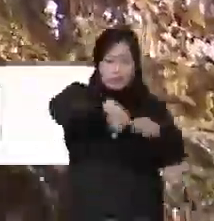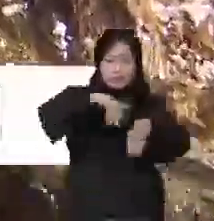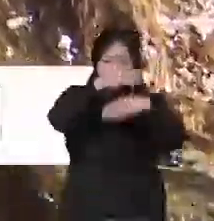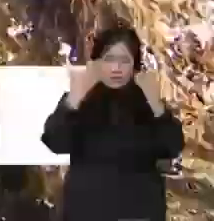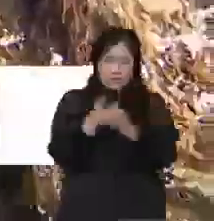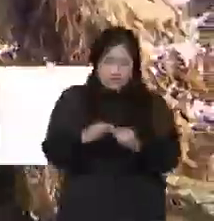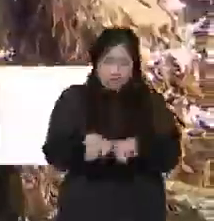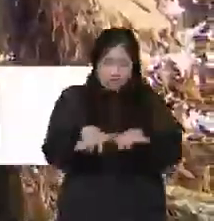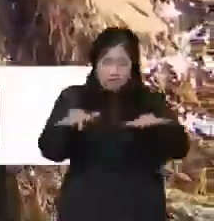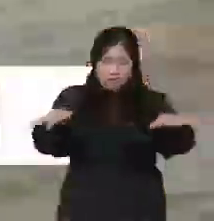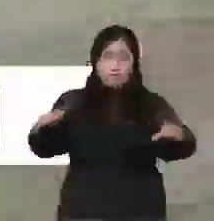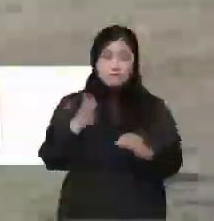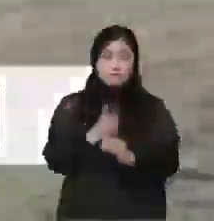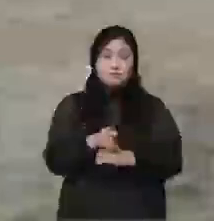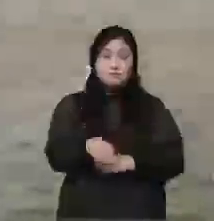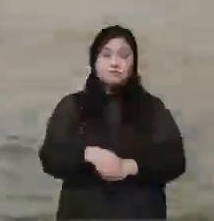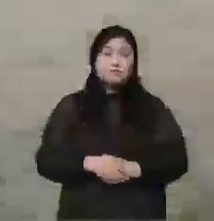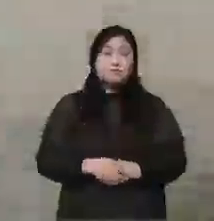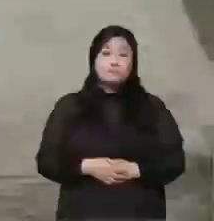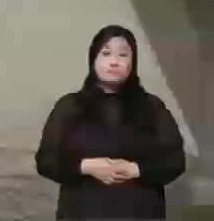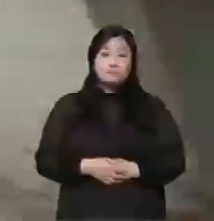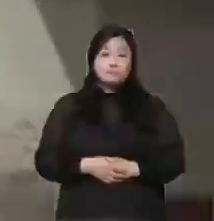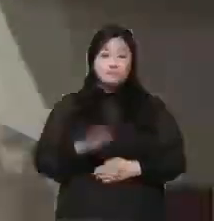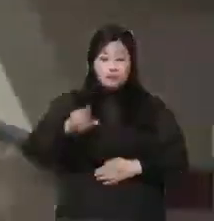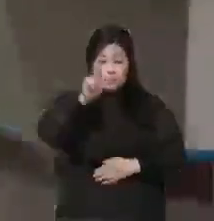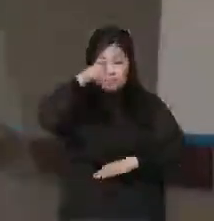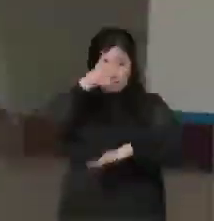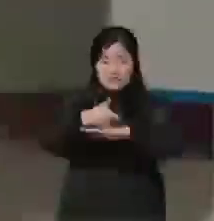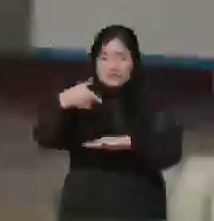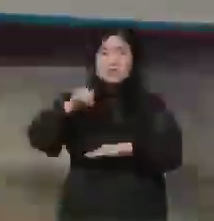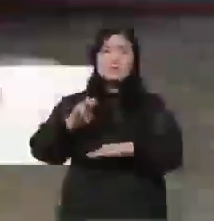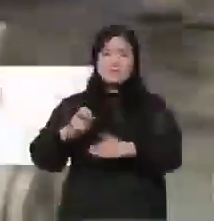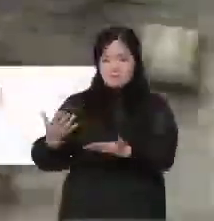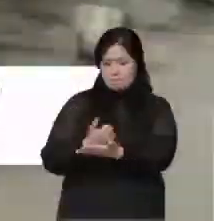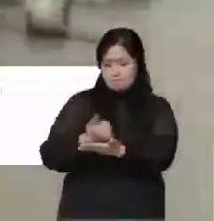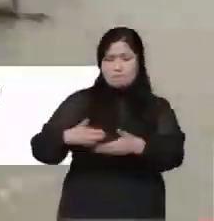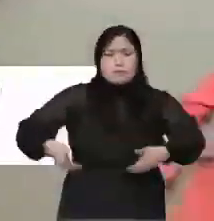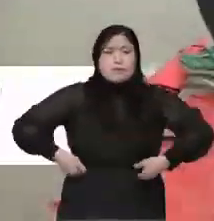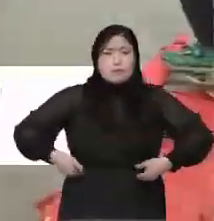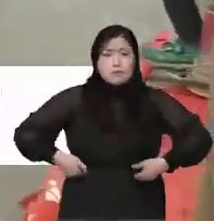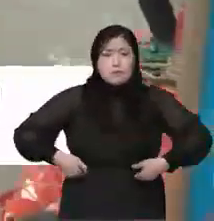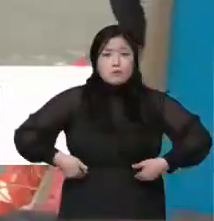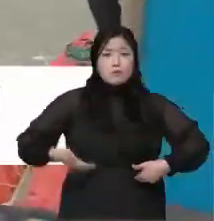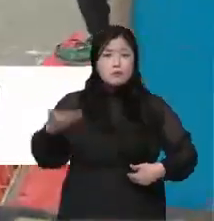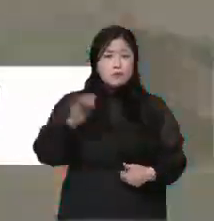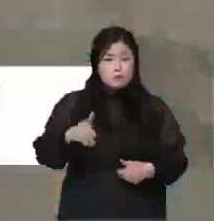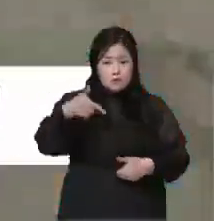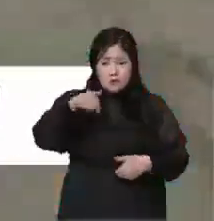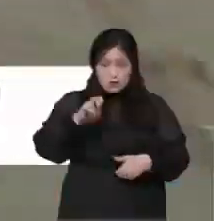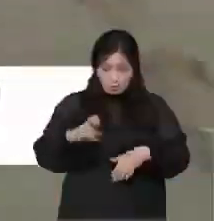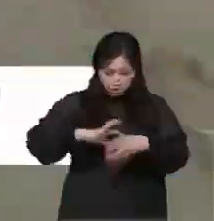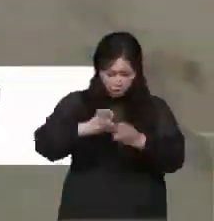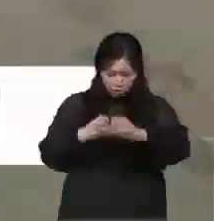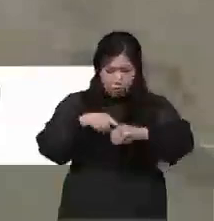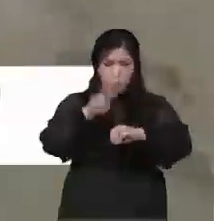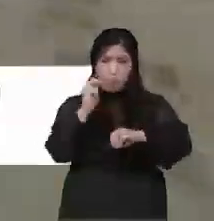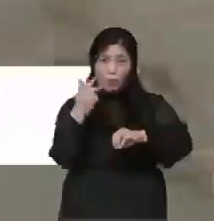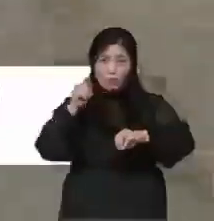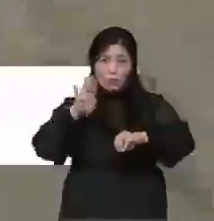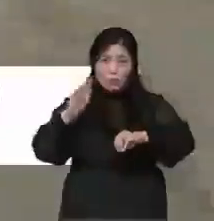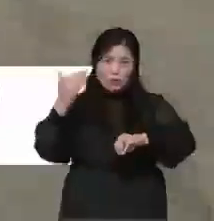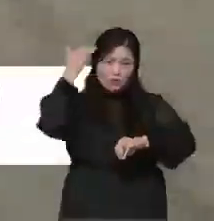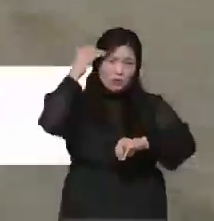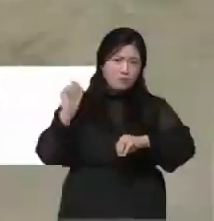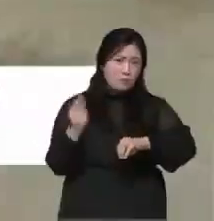일대를 광범위하게 덮쳤습니다. 이달 말부터 김 수확에 나서야 하는 어민들은 김발에 엉겨붙은 굉생이